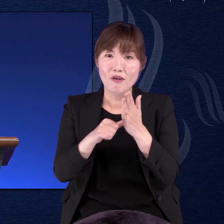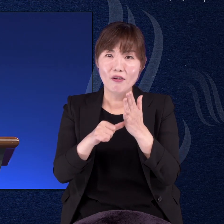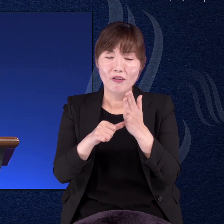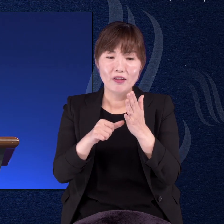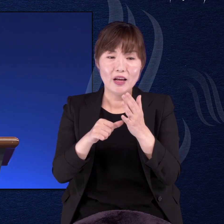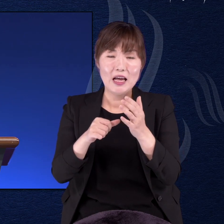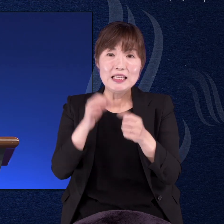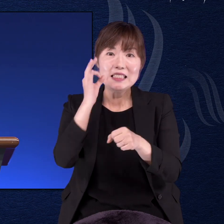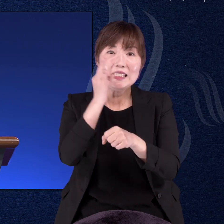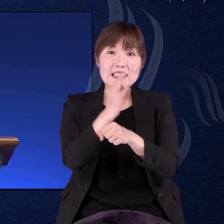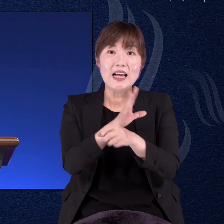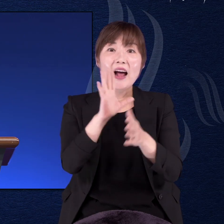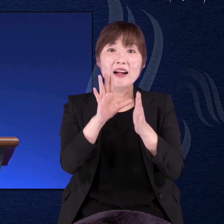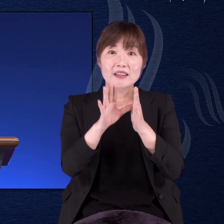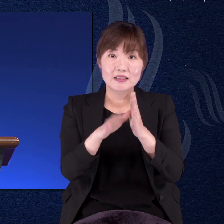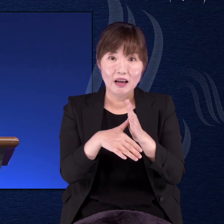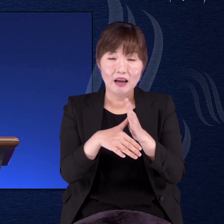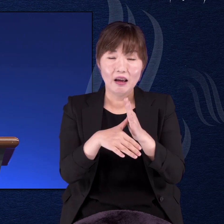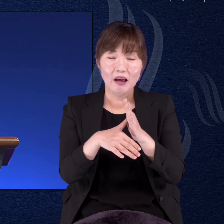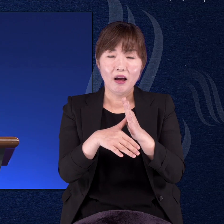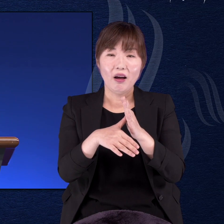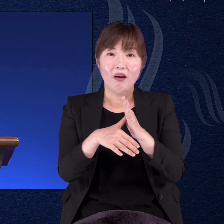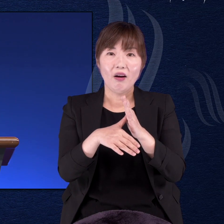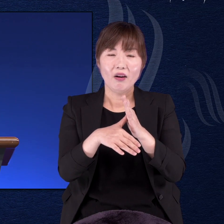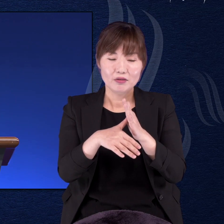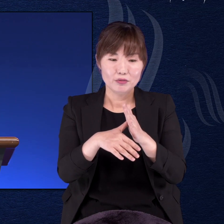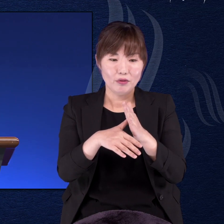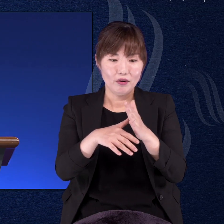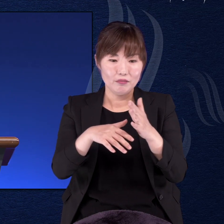220에 꽂는다고 생각해봐요. 터져버리죠.